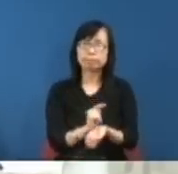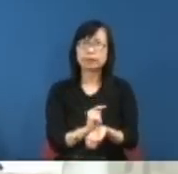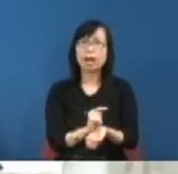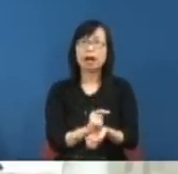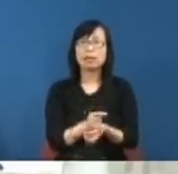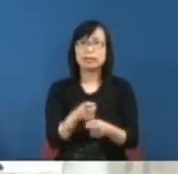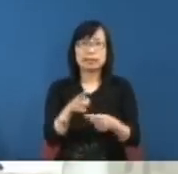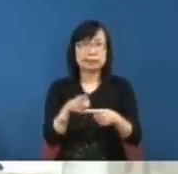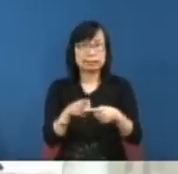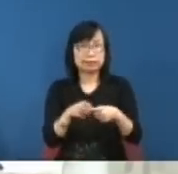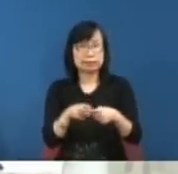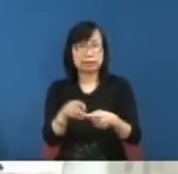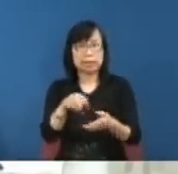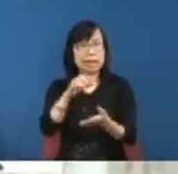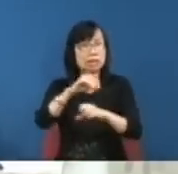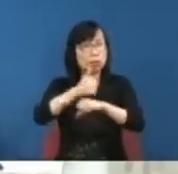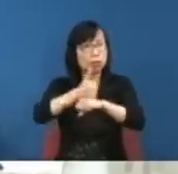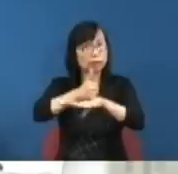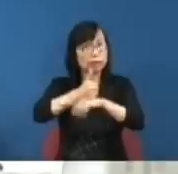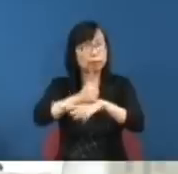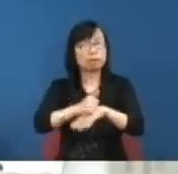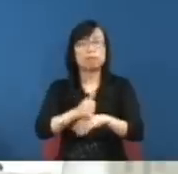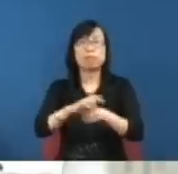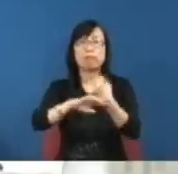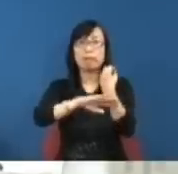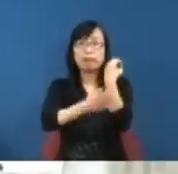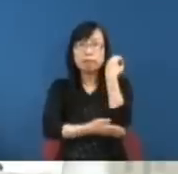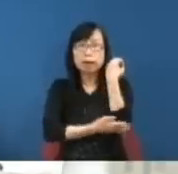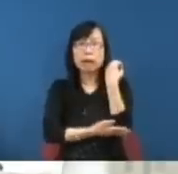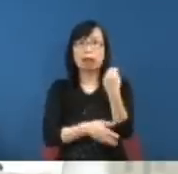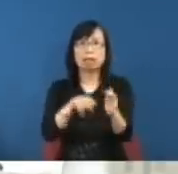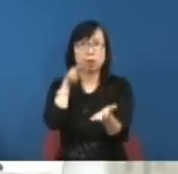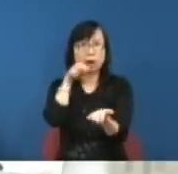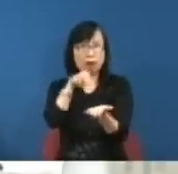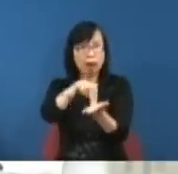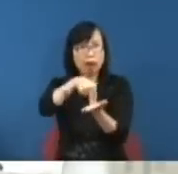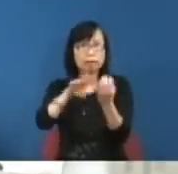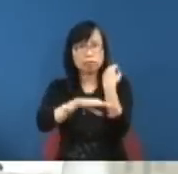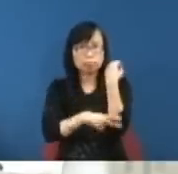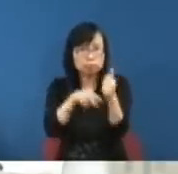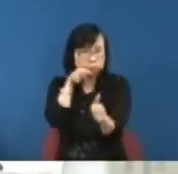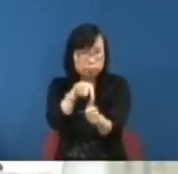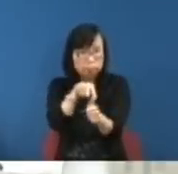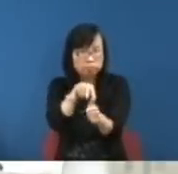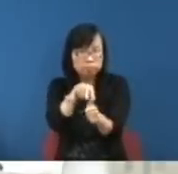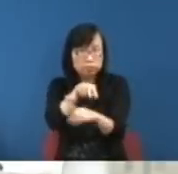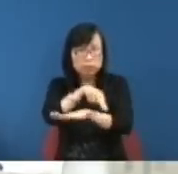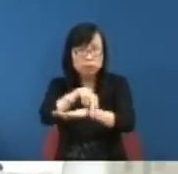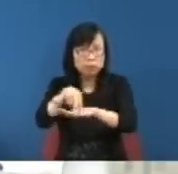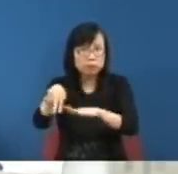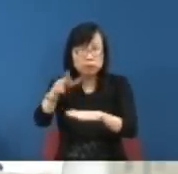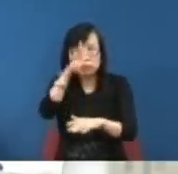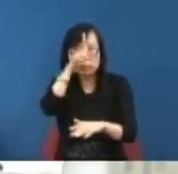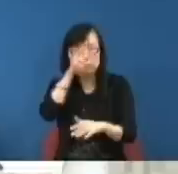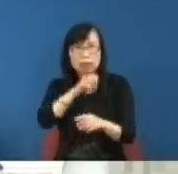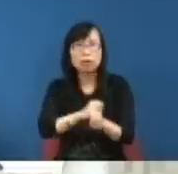事實上面。基本法裏面即係所謂立法會監督政府的施政是等